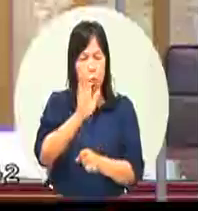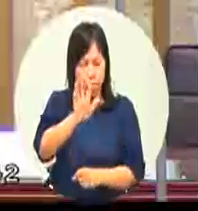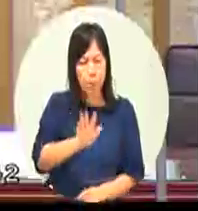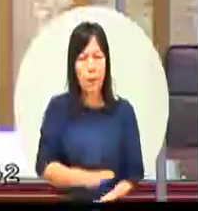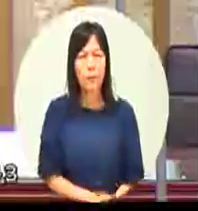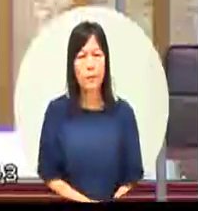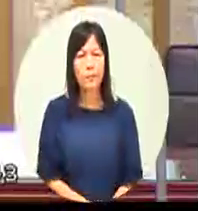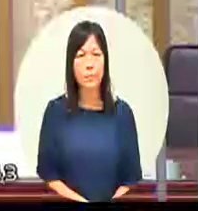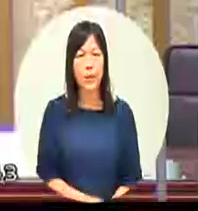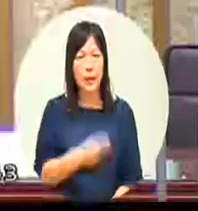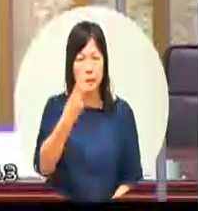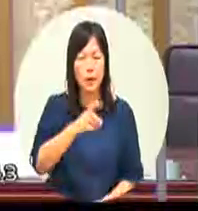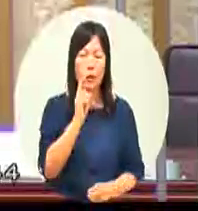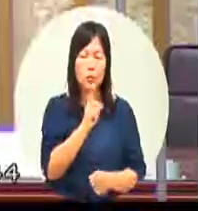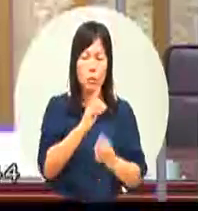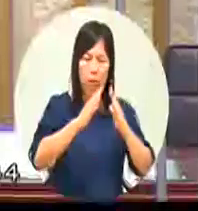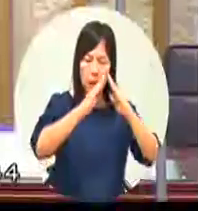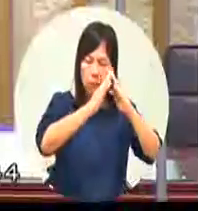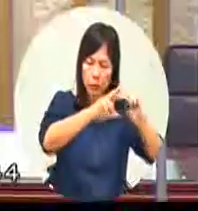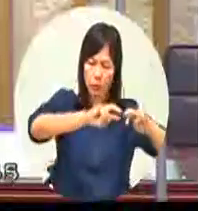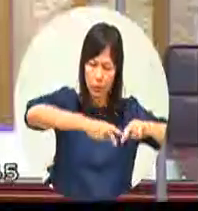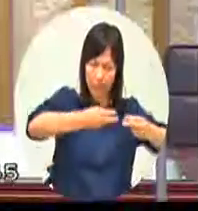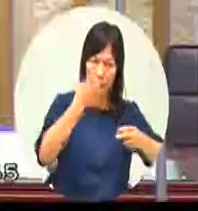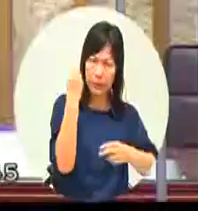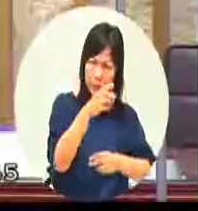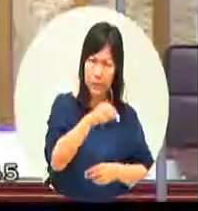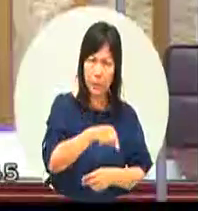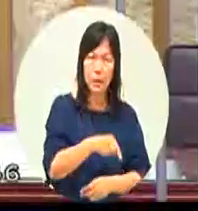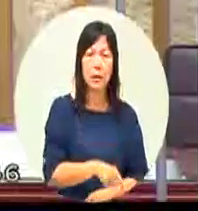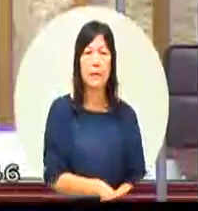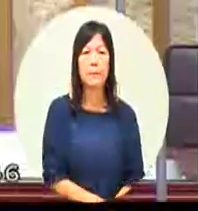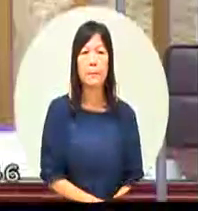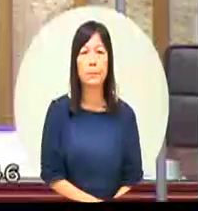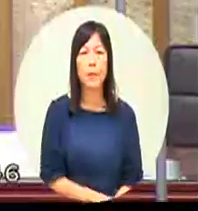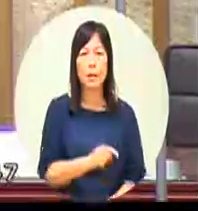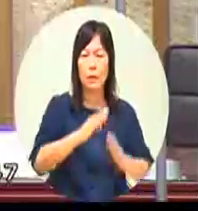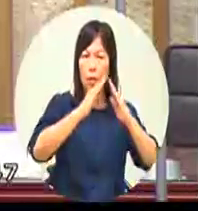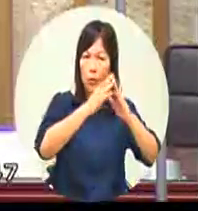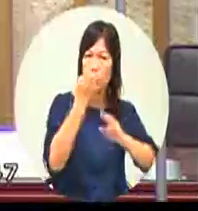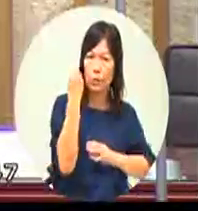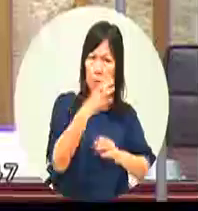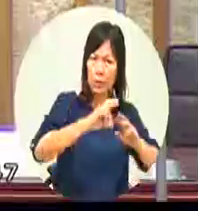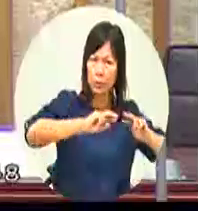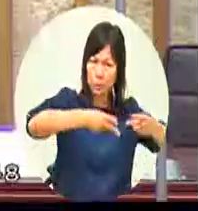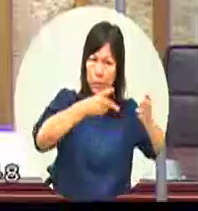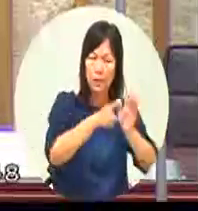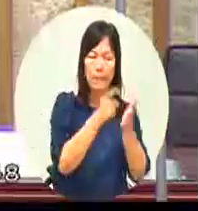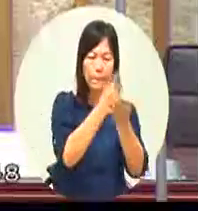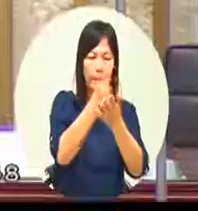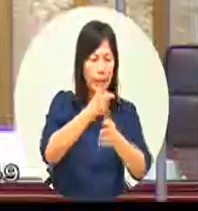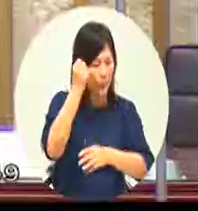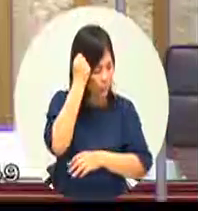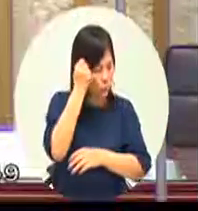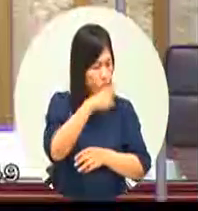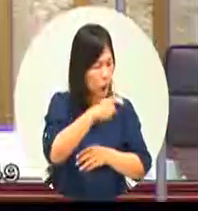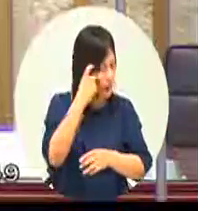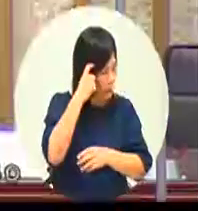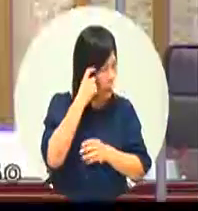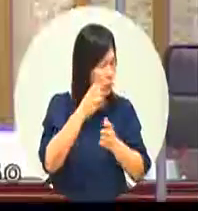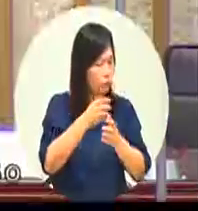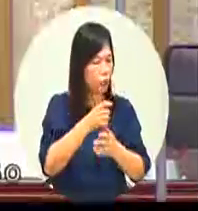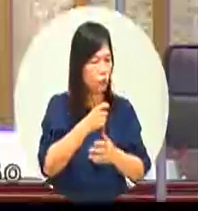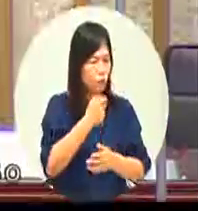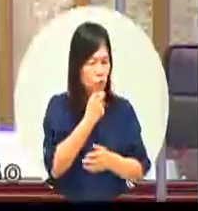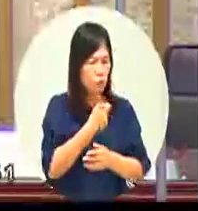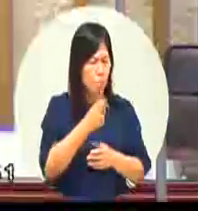啊，议员讲的都市更新这部分吼，我想这是都市更新，迄是大家住户的意愿，迄是上重要